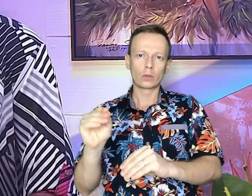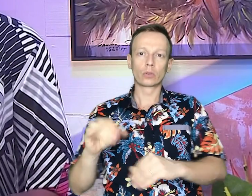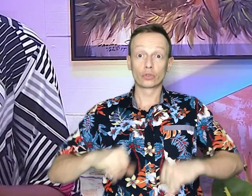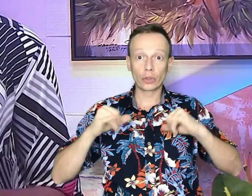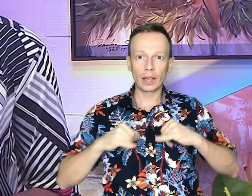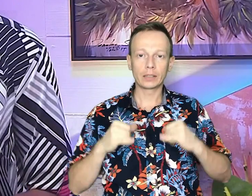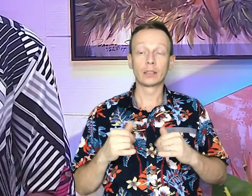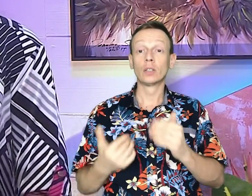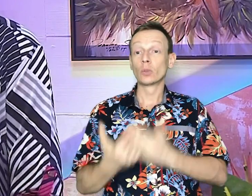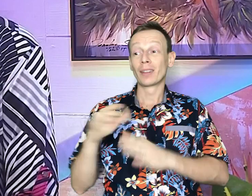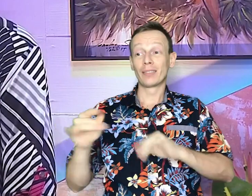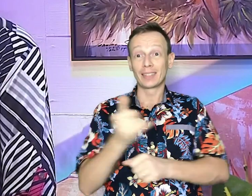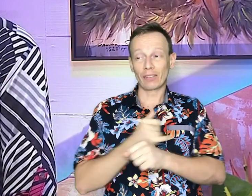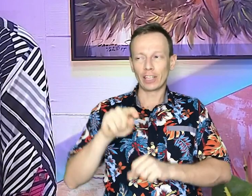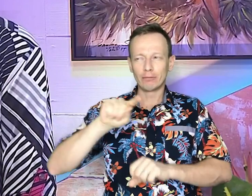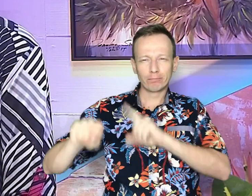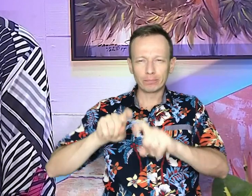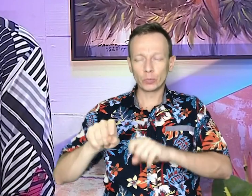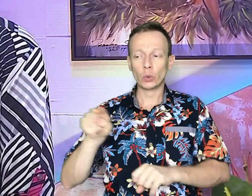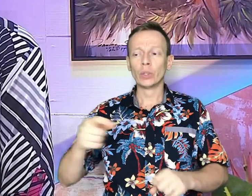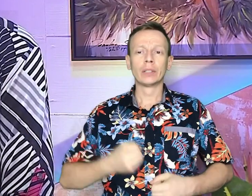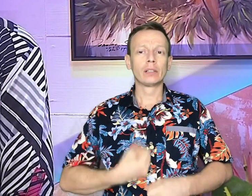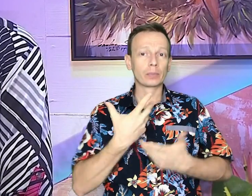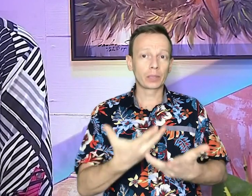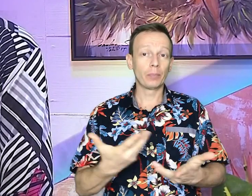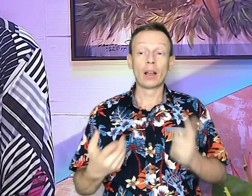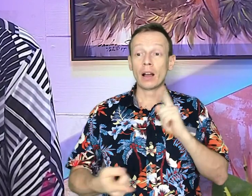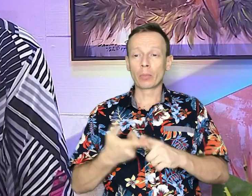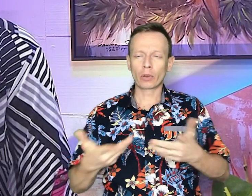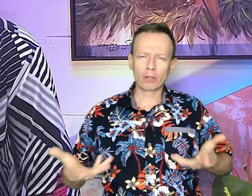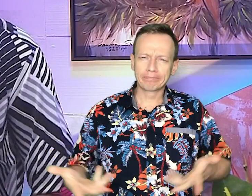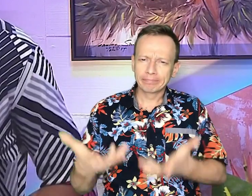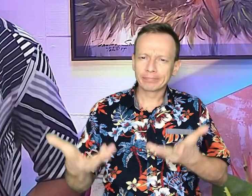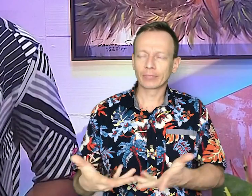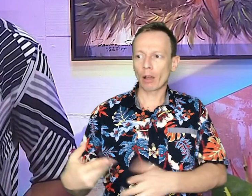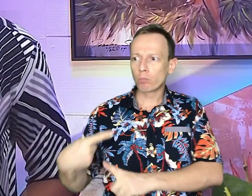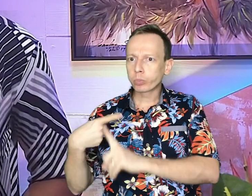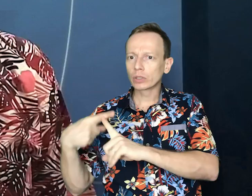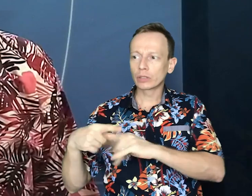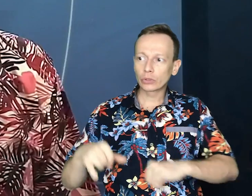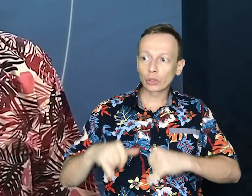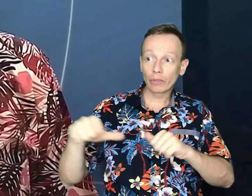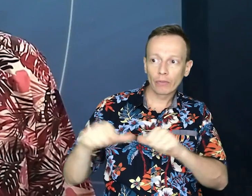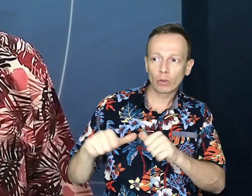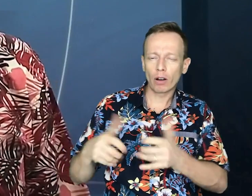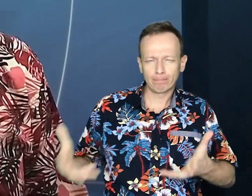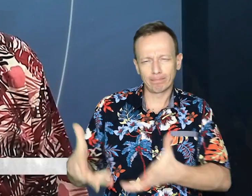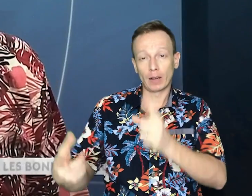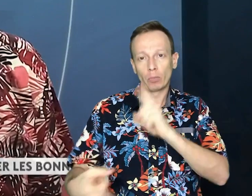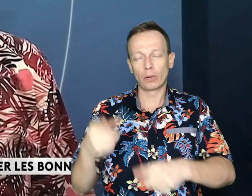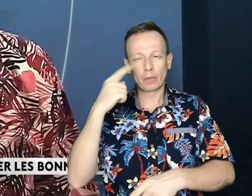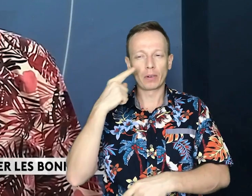lui, il est important de valoriser les bonnes actions des jeunes. On écoute cet extrait. Aujourd'hui, des jeunes qui